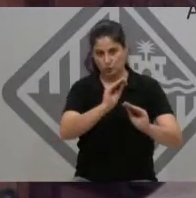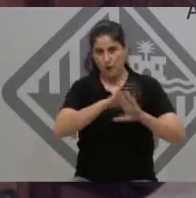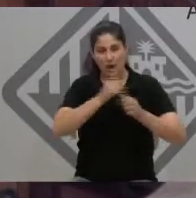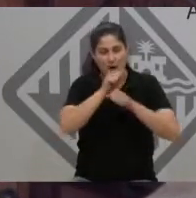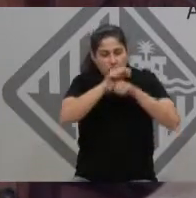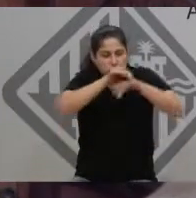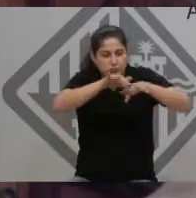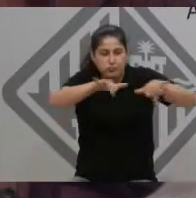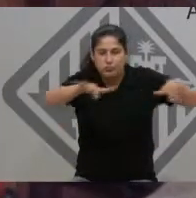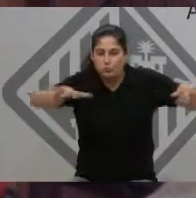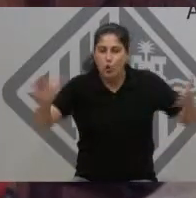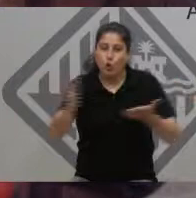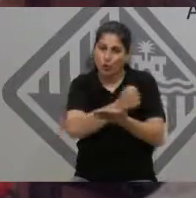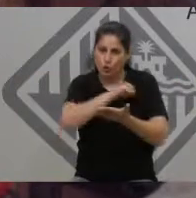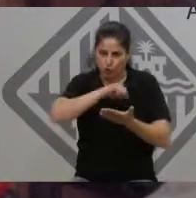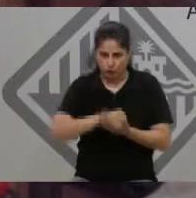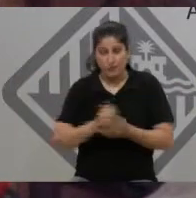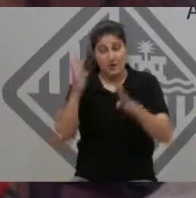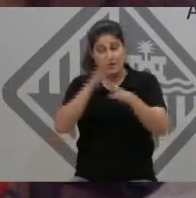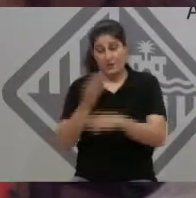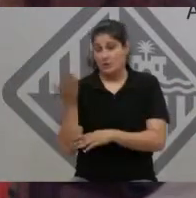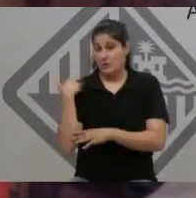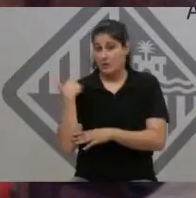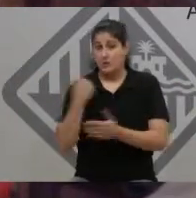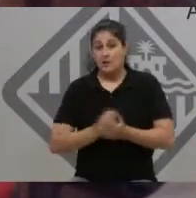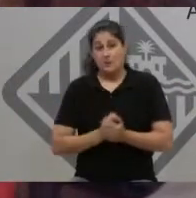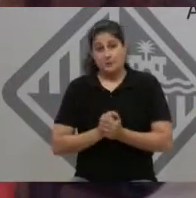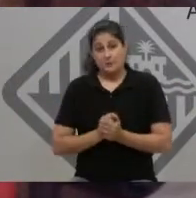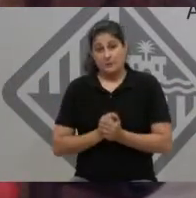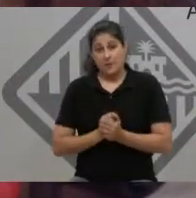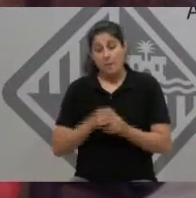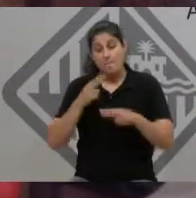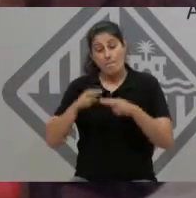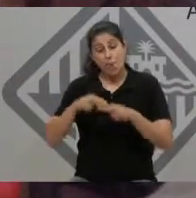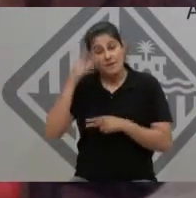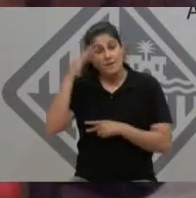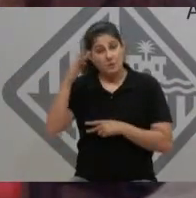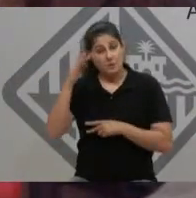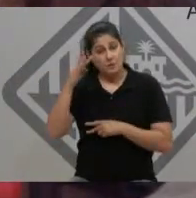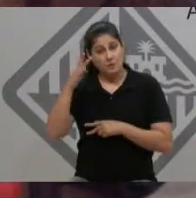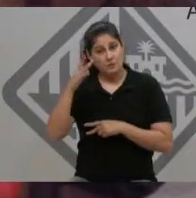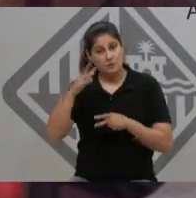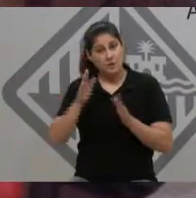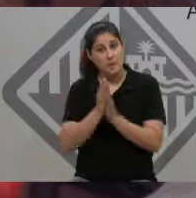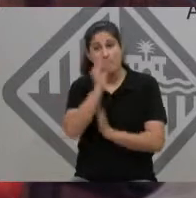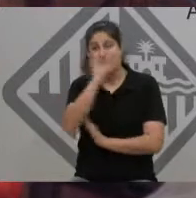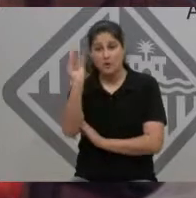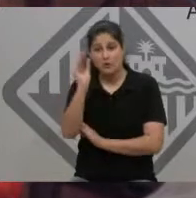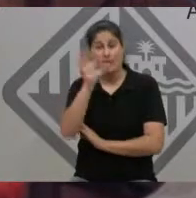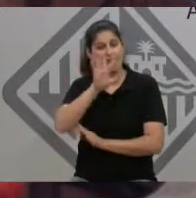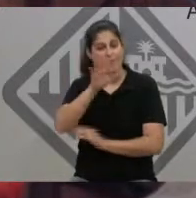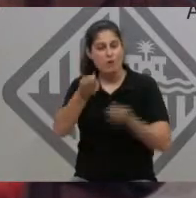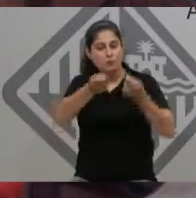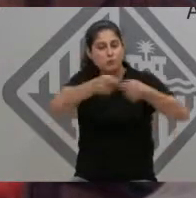la ciutat. A la legislatura passada, la política va ser tancar 5